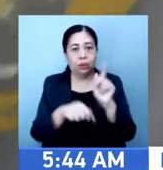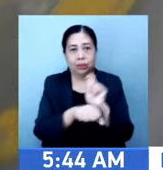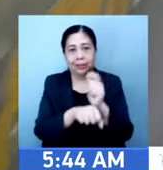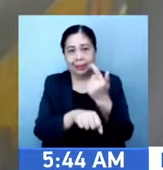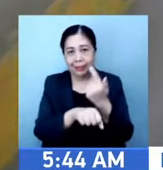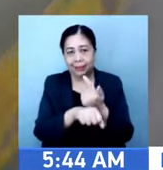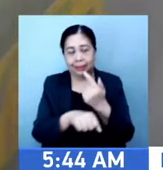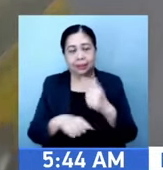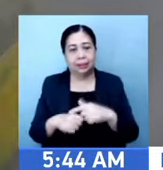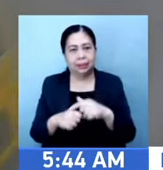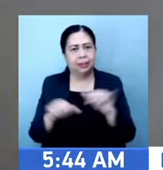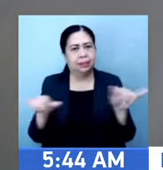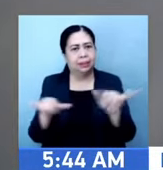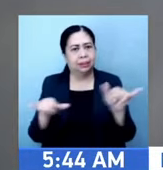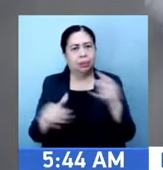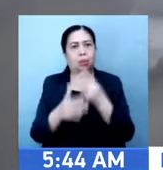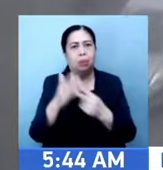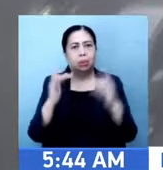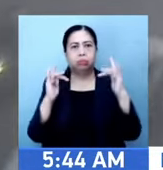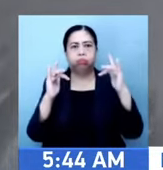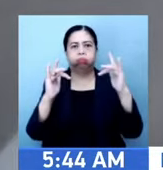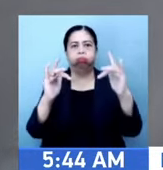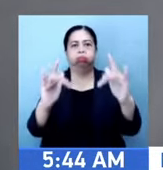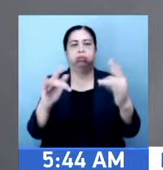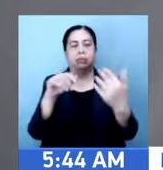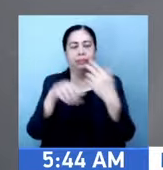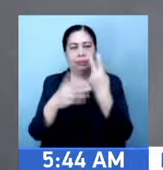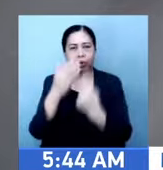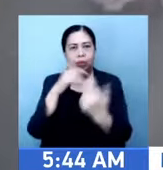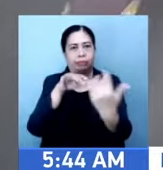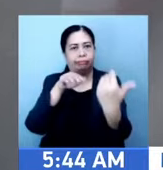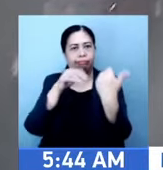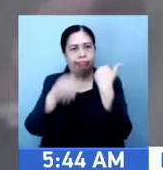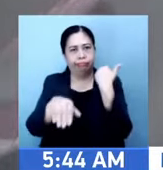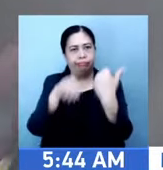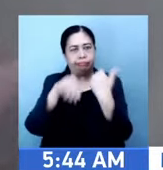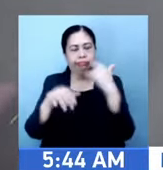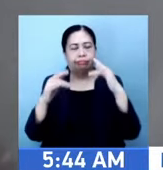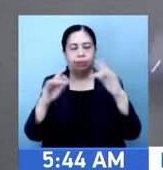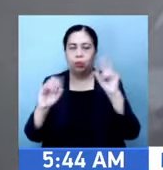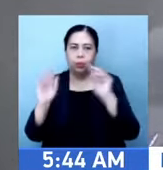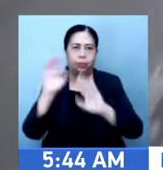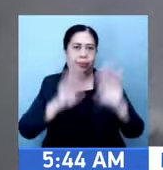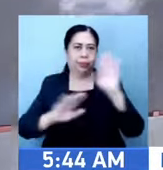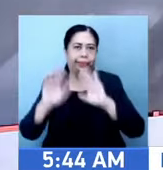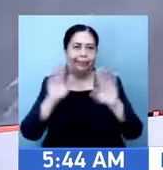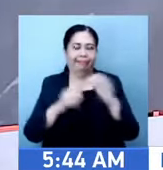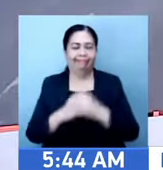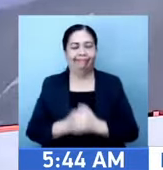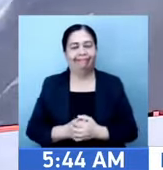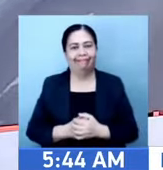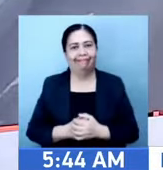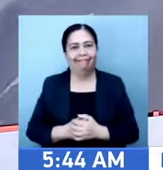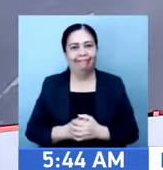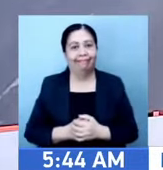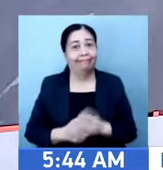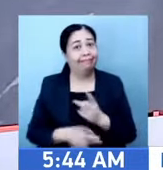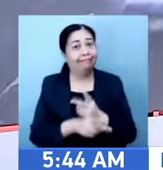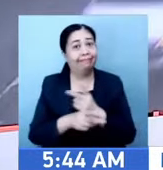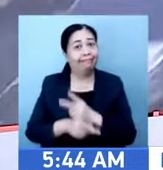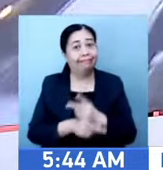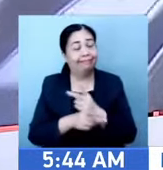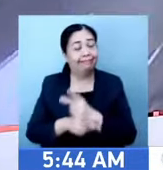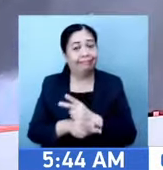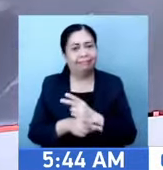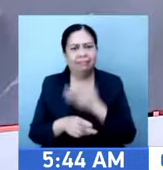pareho pong maluwag pa ang magkabilang lanes, kaya wala pa pong problema sa ating mga motorista. Ingat po tayo mga kapuso, agahan po natin ang